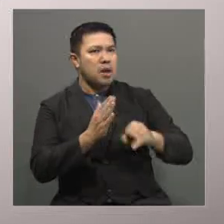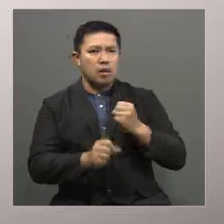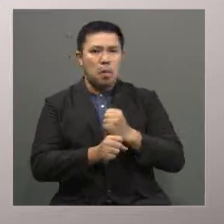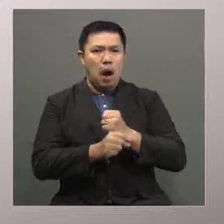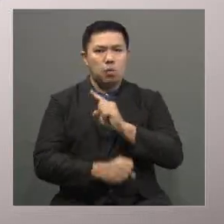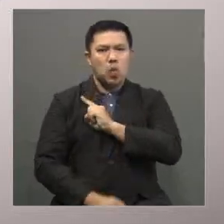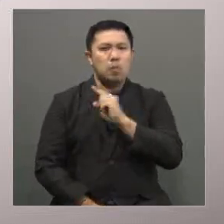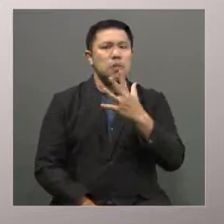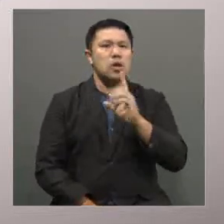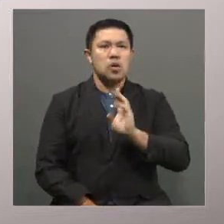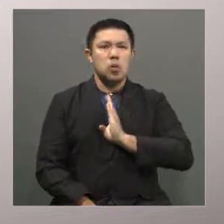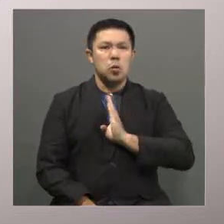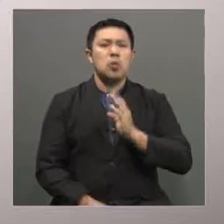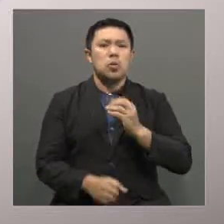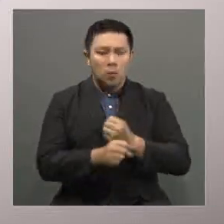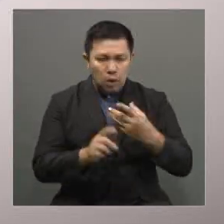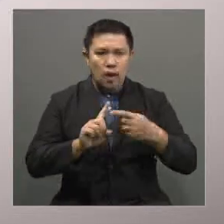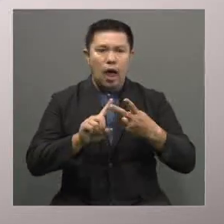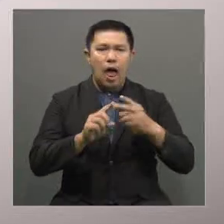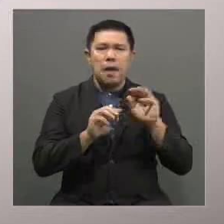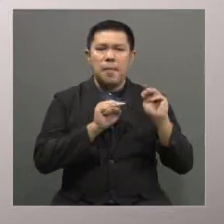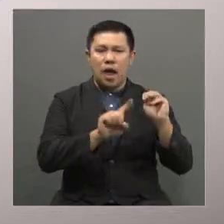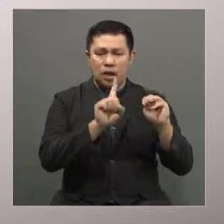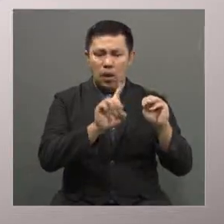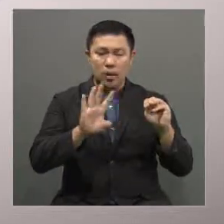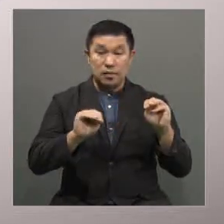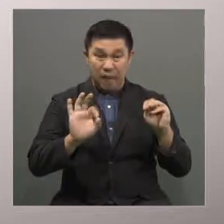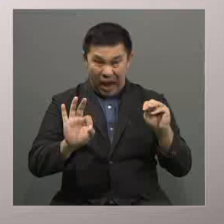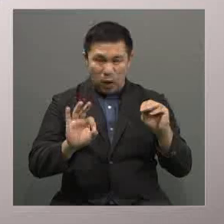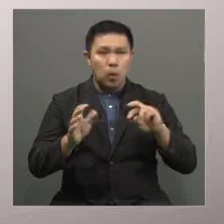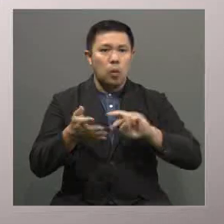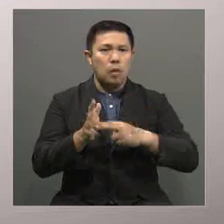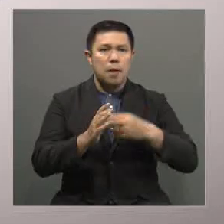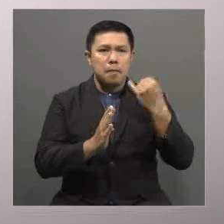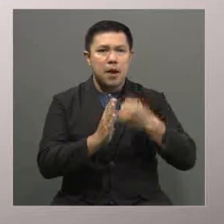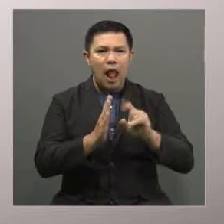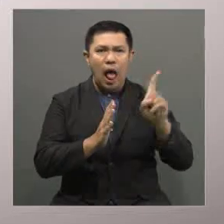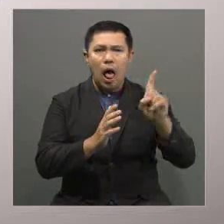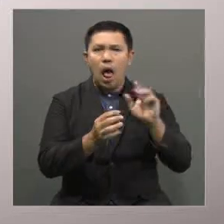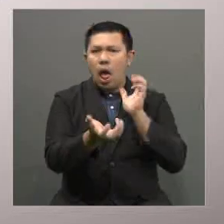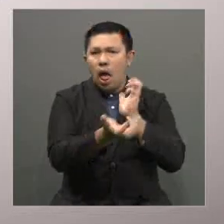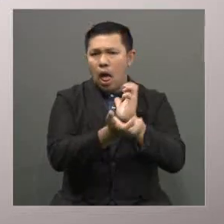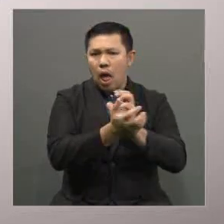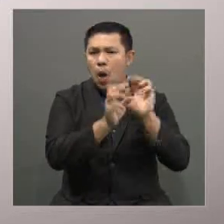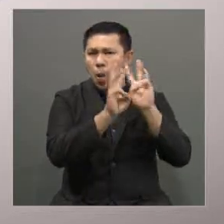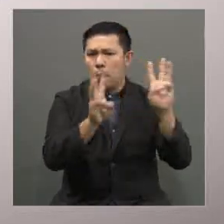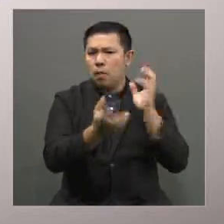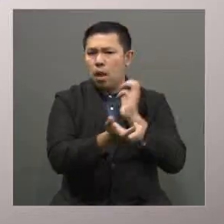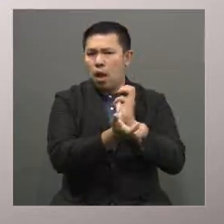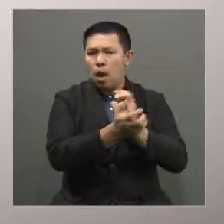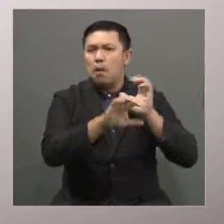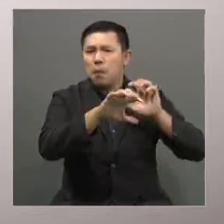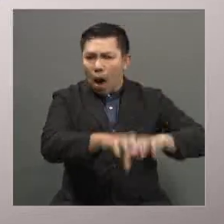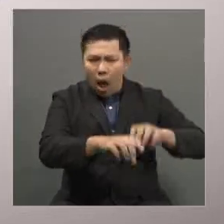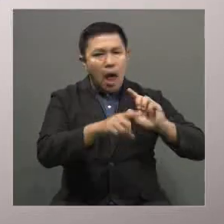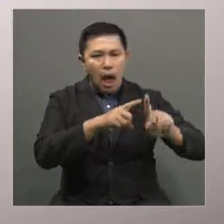ปฏิบัติหน้าที่เนี่ยนะคะแล้วก็จาก 149เป็นเรื่องของคดีเว็บพนันอ่านะคะอ่านะคะอย่างที่เมื่อวานเราก็